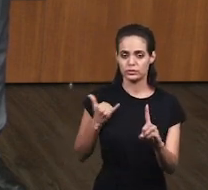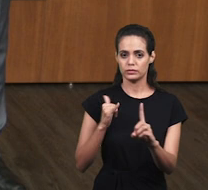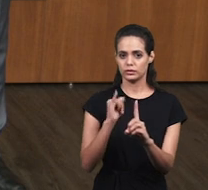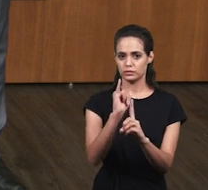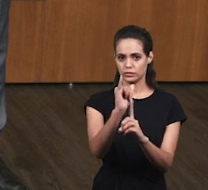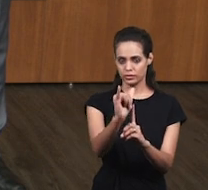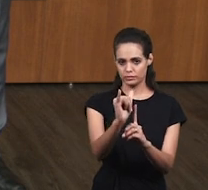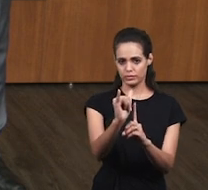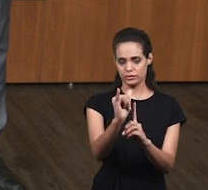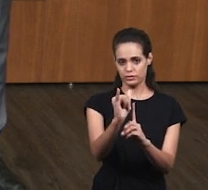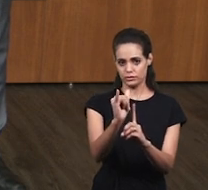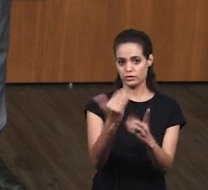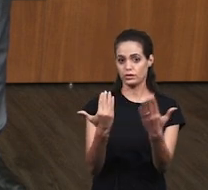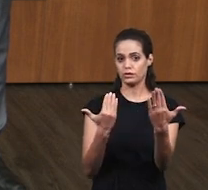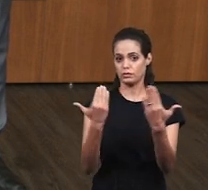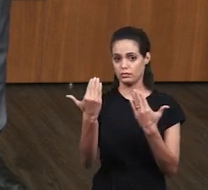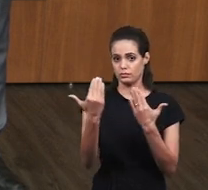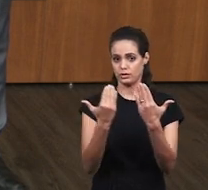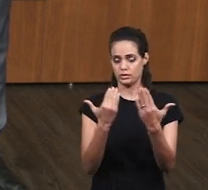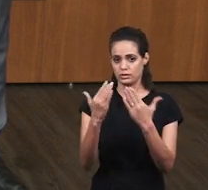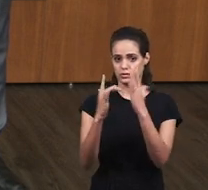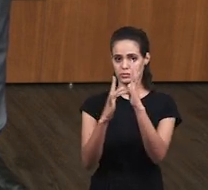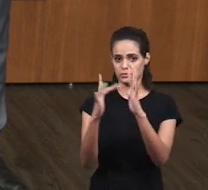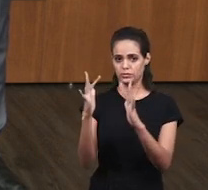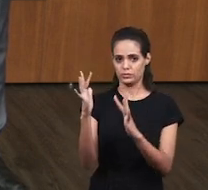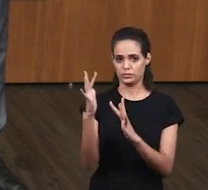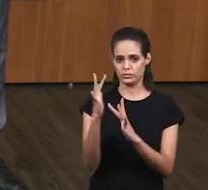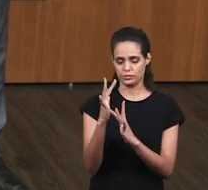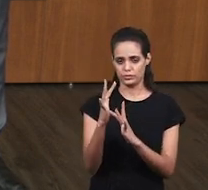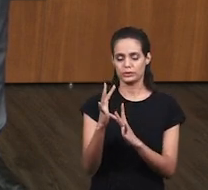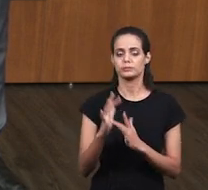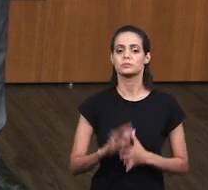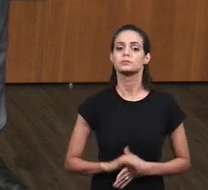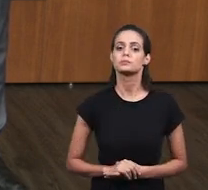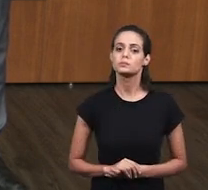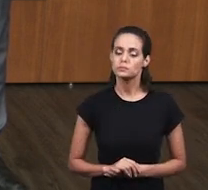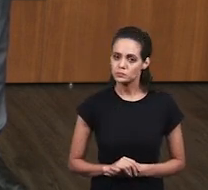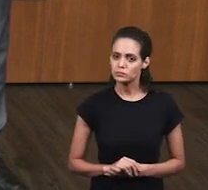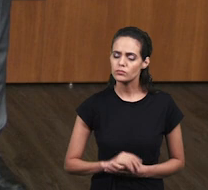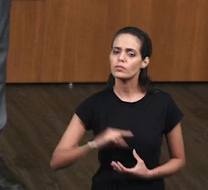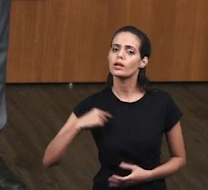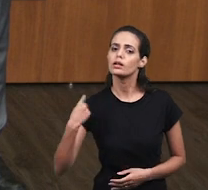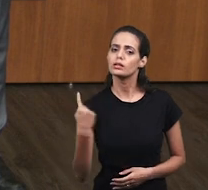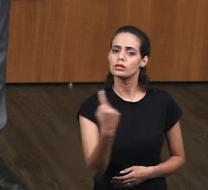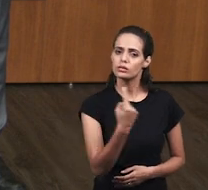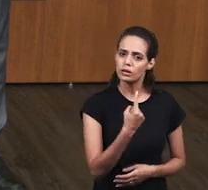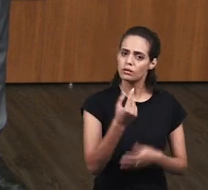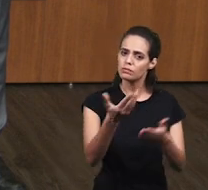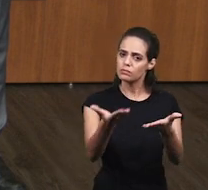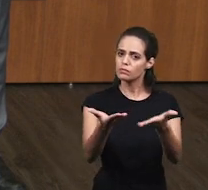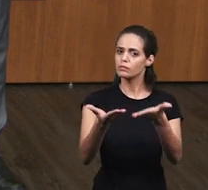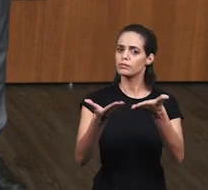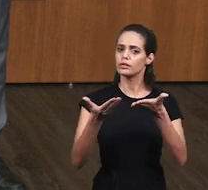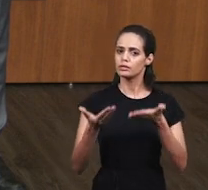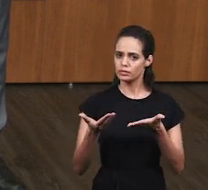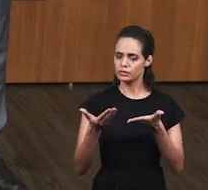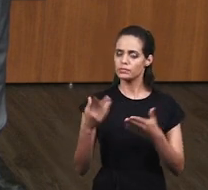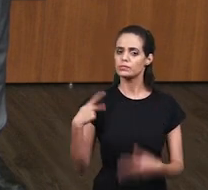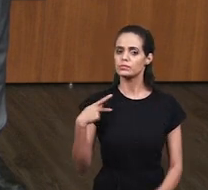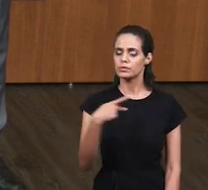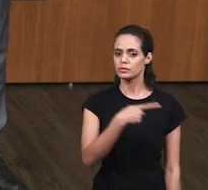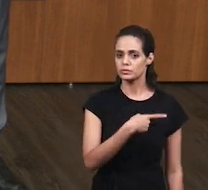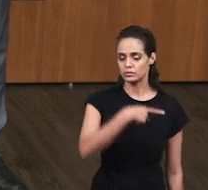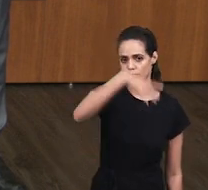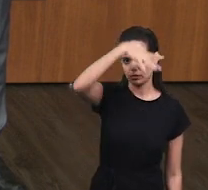Jésus. Et pour cela, nous invitons le pasteur Amadeu Loureiro Lopes, professeur